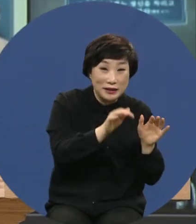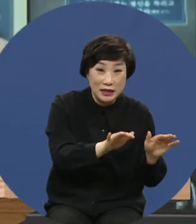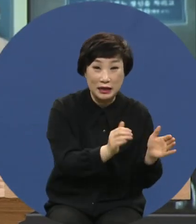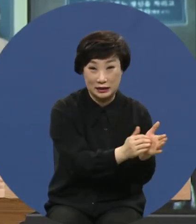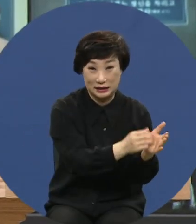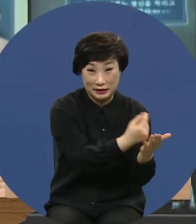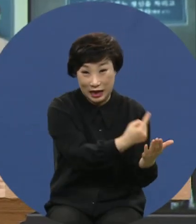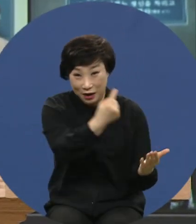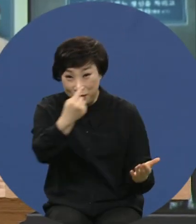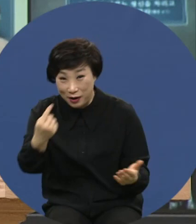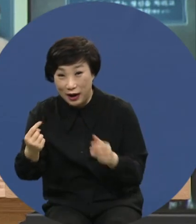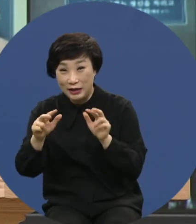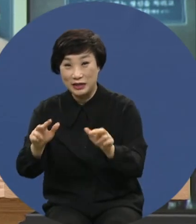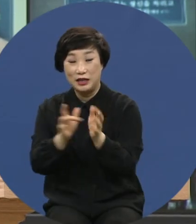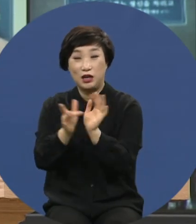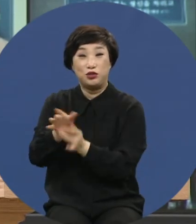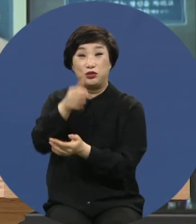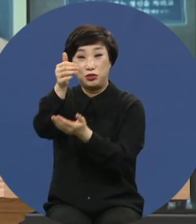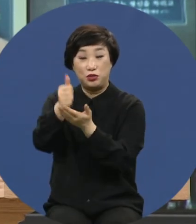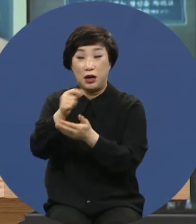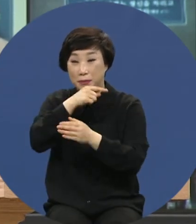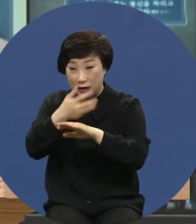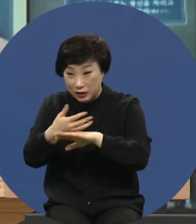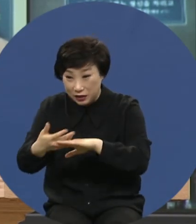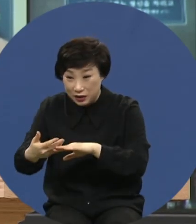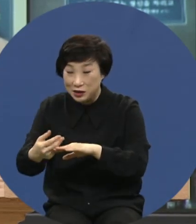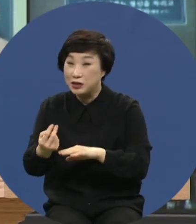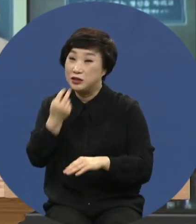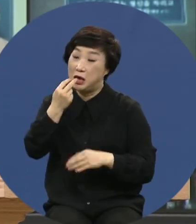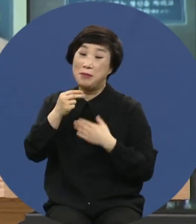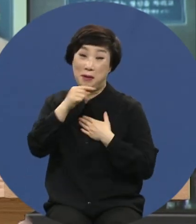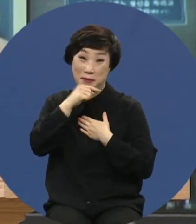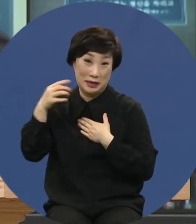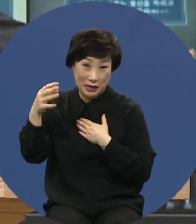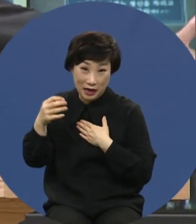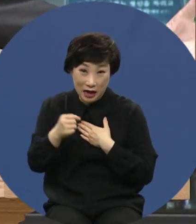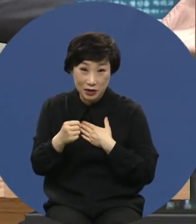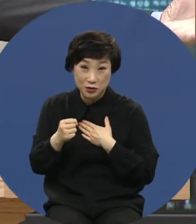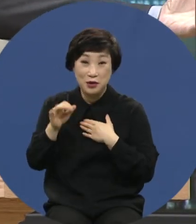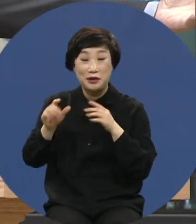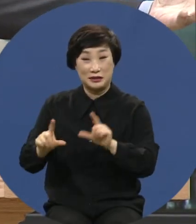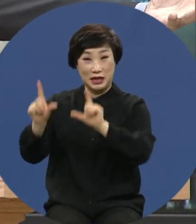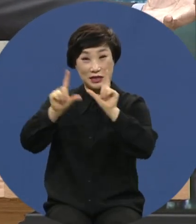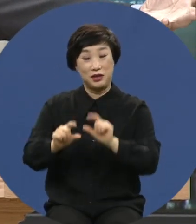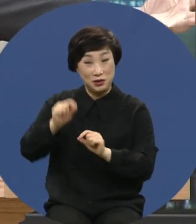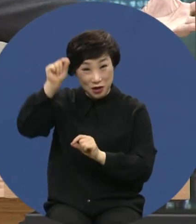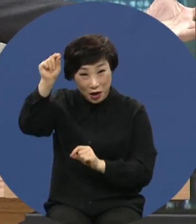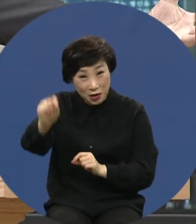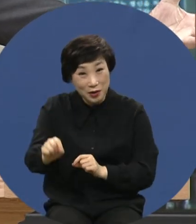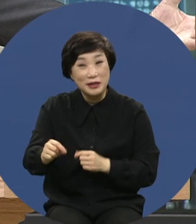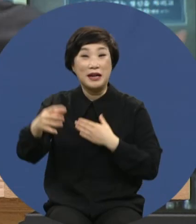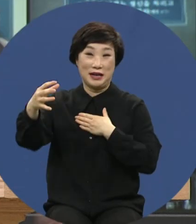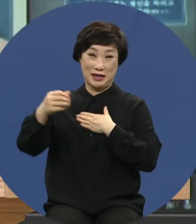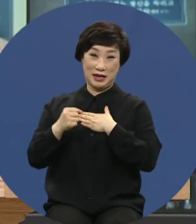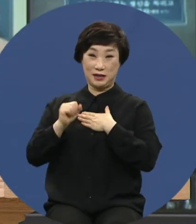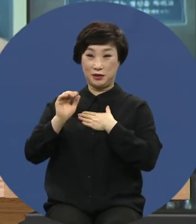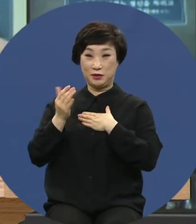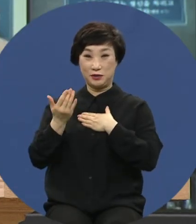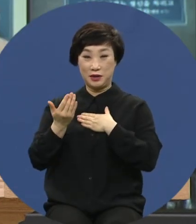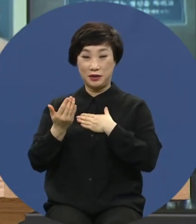벗어나서 예수 그리스도께서 흘리신 그 생명의 피로 영원한 생명을